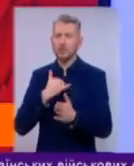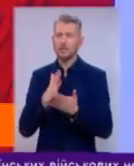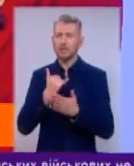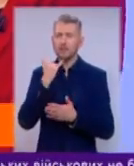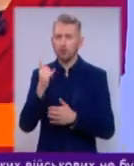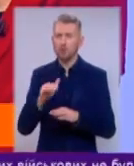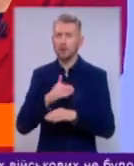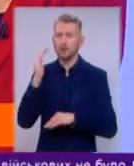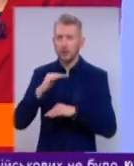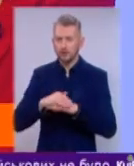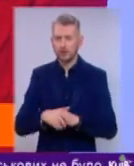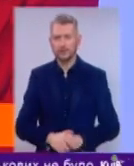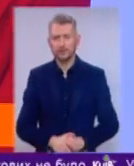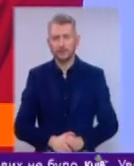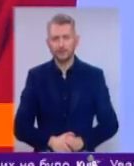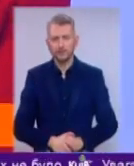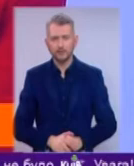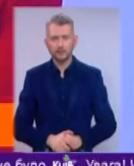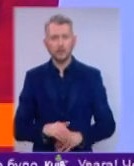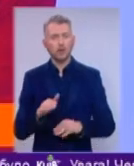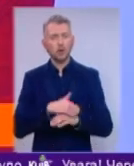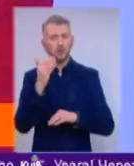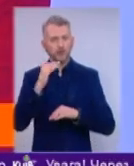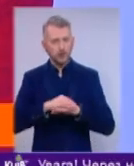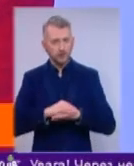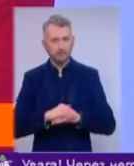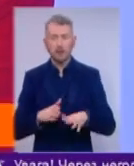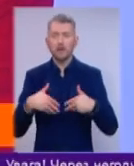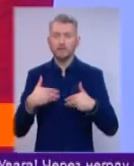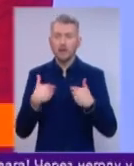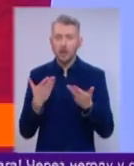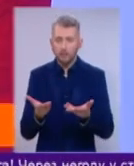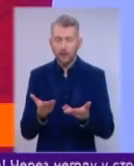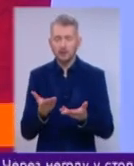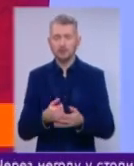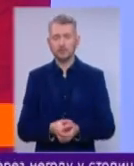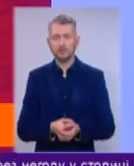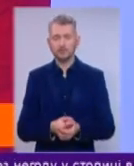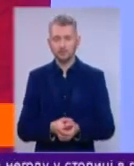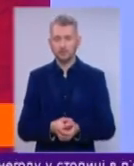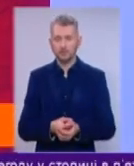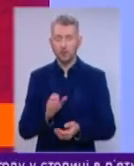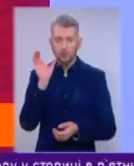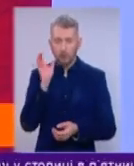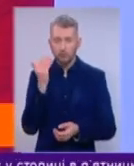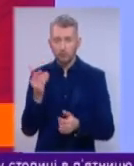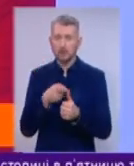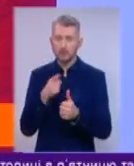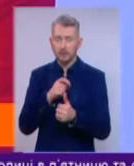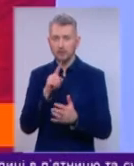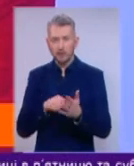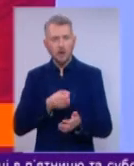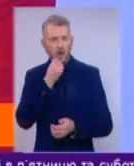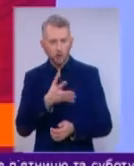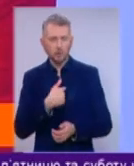дзвінок, добрий вечір. Добрий вечір. Вітаємо вас, ви в прямому ефірі, представтесь, будь ласка. Я